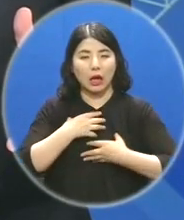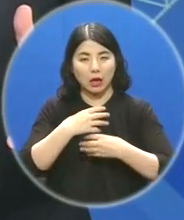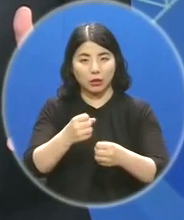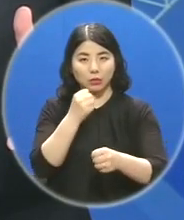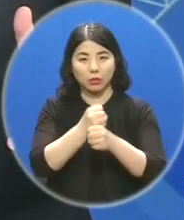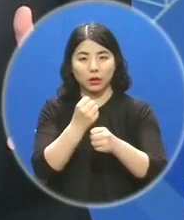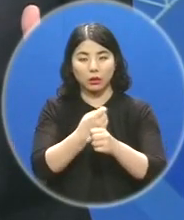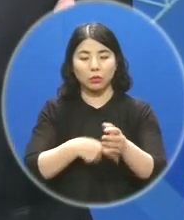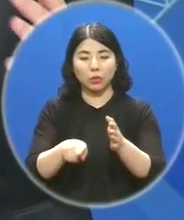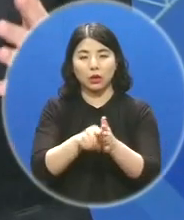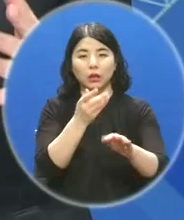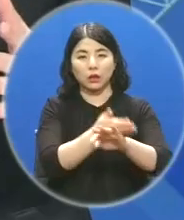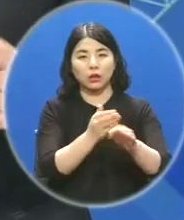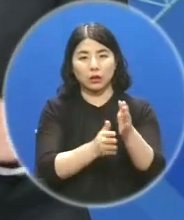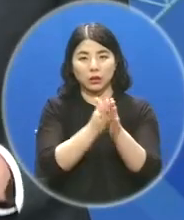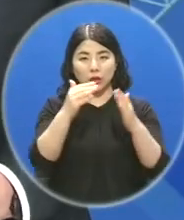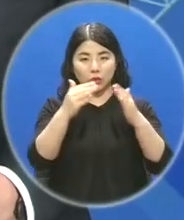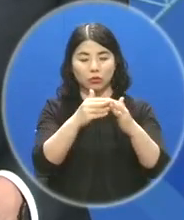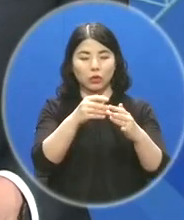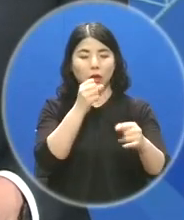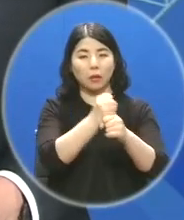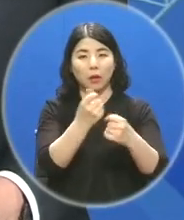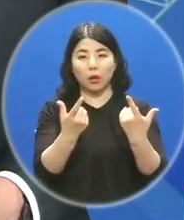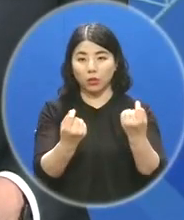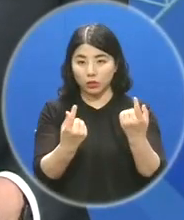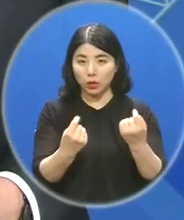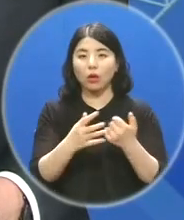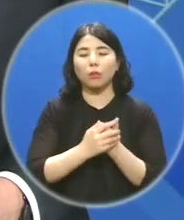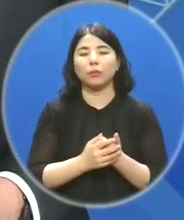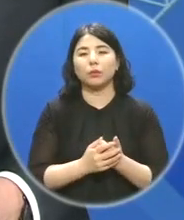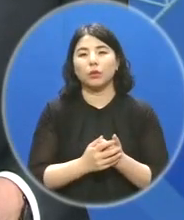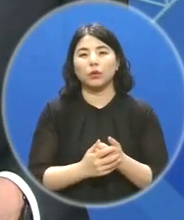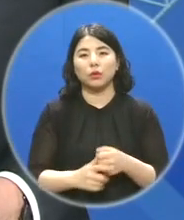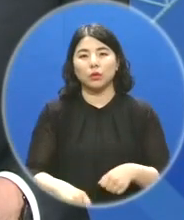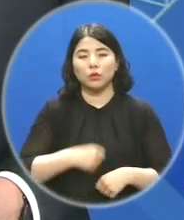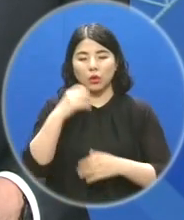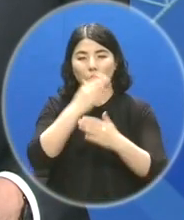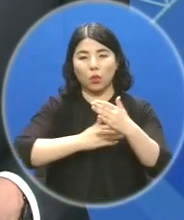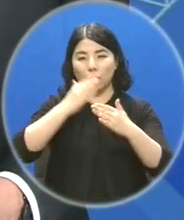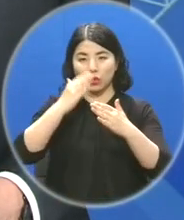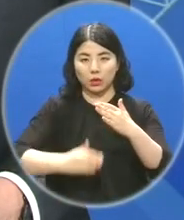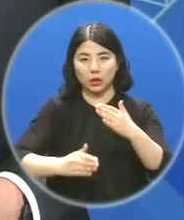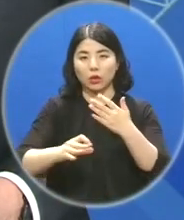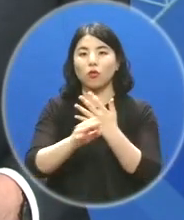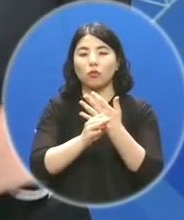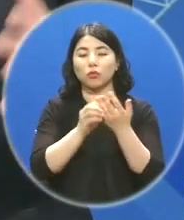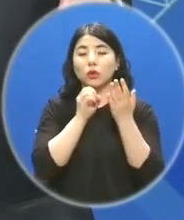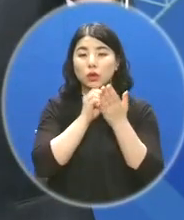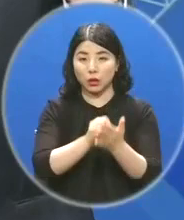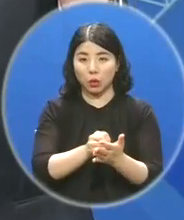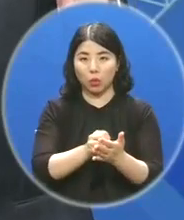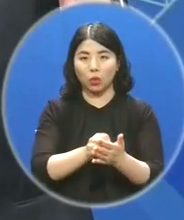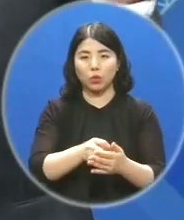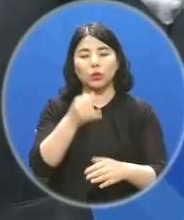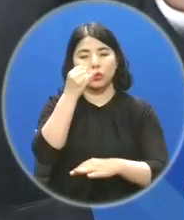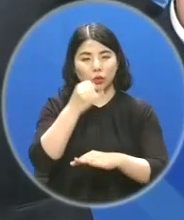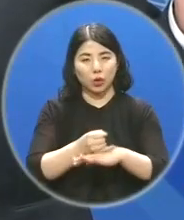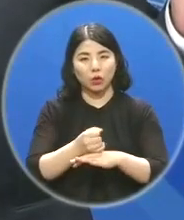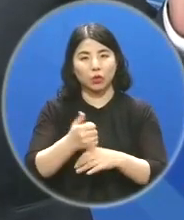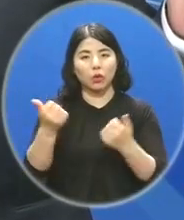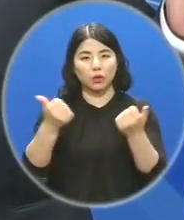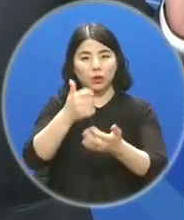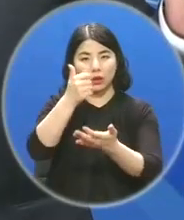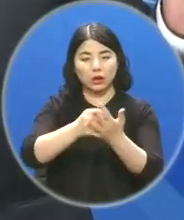다른 시군에서 요즘 많이 도입하고 있는 것처럼 차라리 공식적으로 후보 등록제 적어도 의장 선출